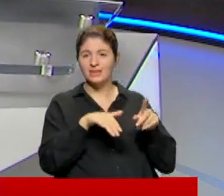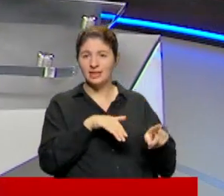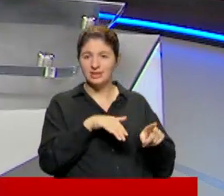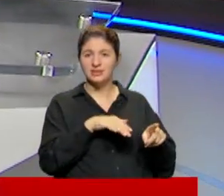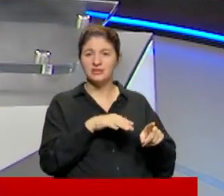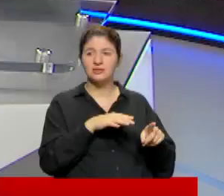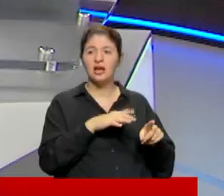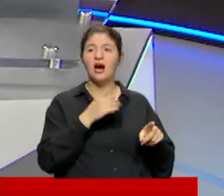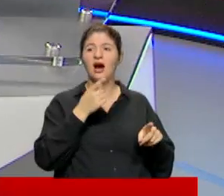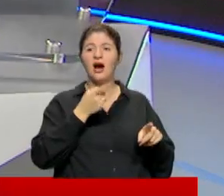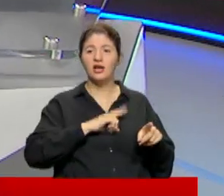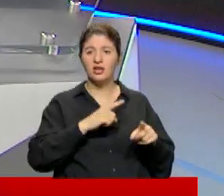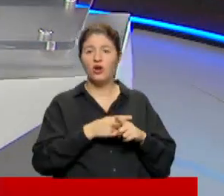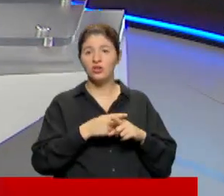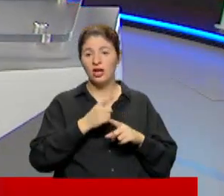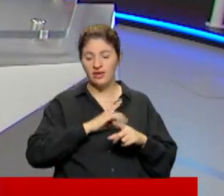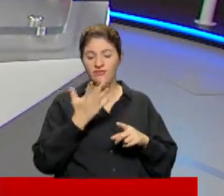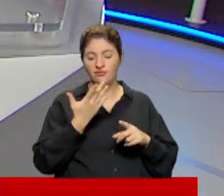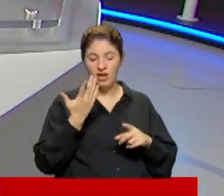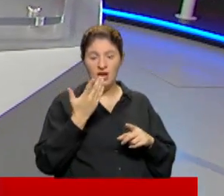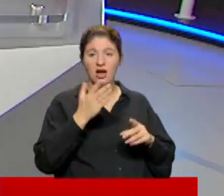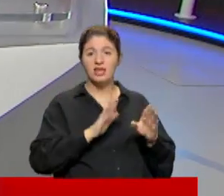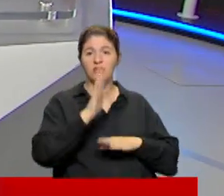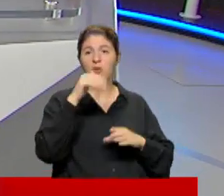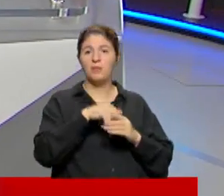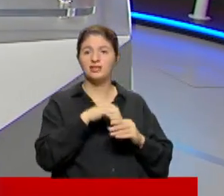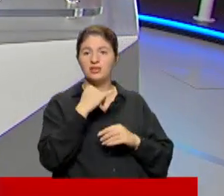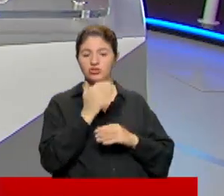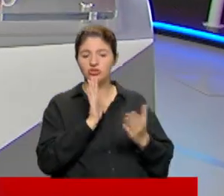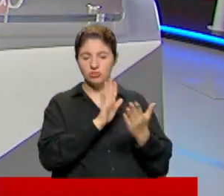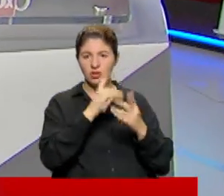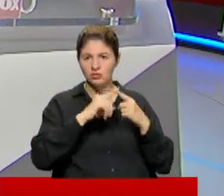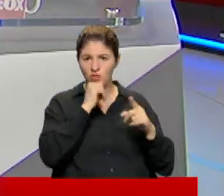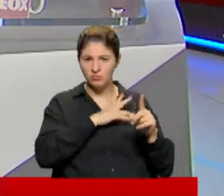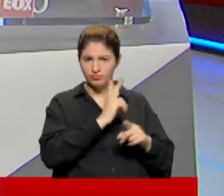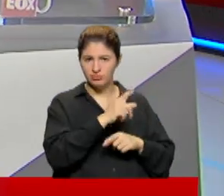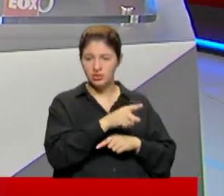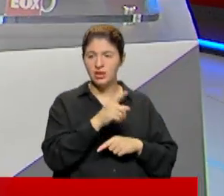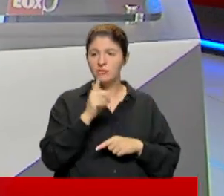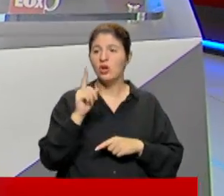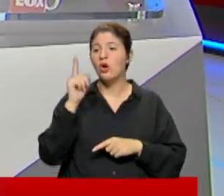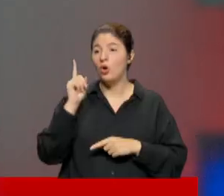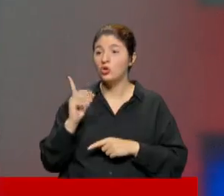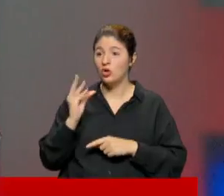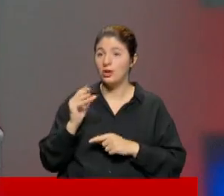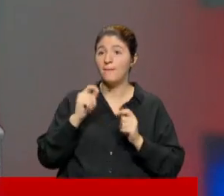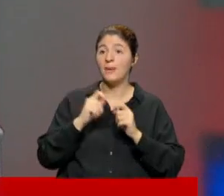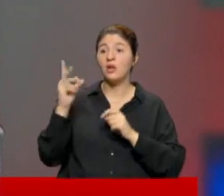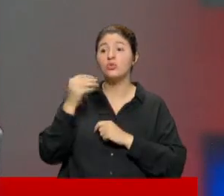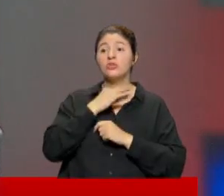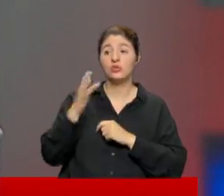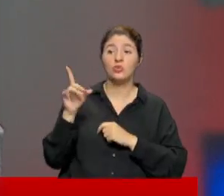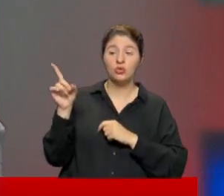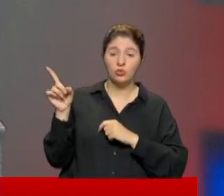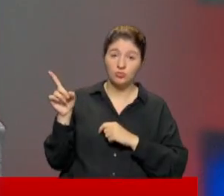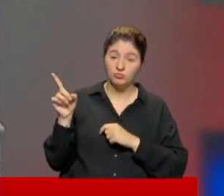Eee adayı ortak adayı ya da Demokrat Parti'nin y akşımı Kemal Kılıçdaroğlu mu sizin adayınız şimdi öncelikli olarak belile çok teşekkür